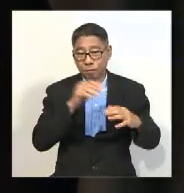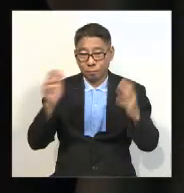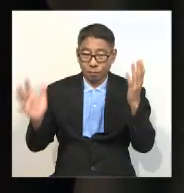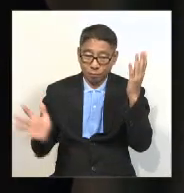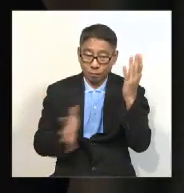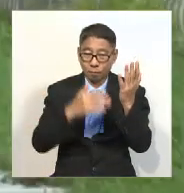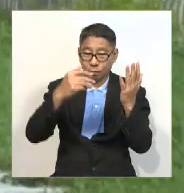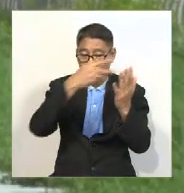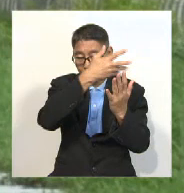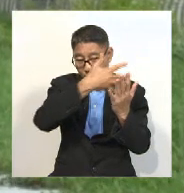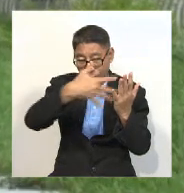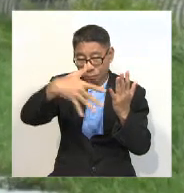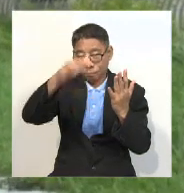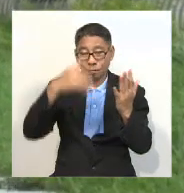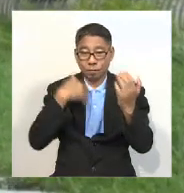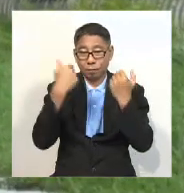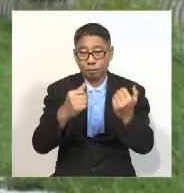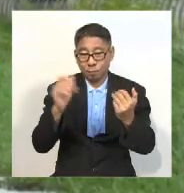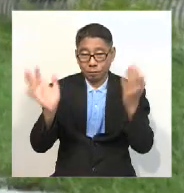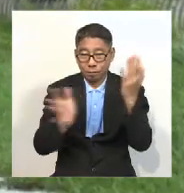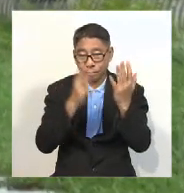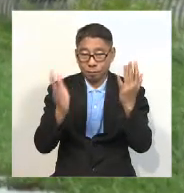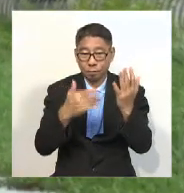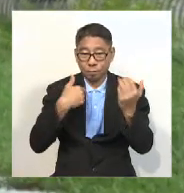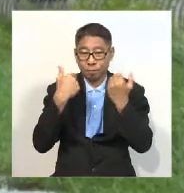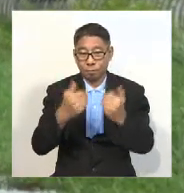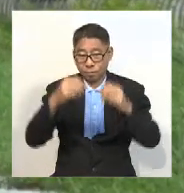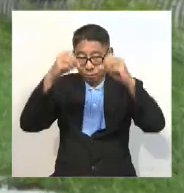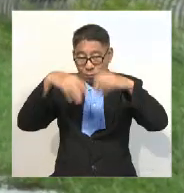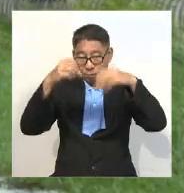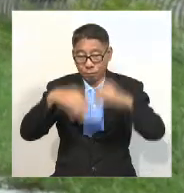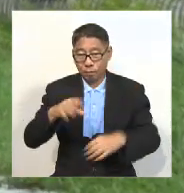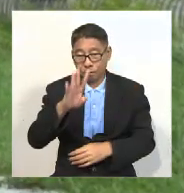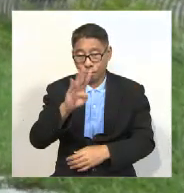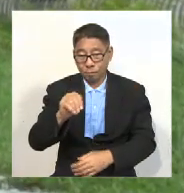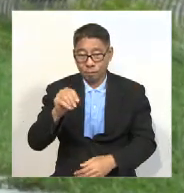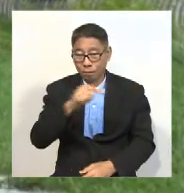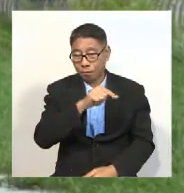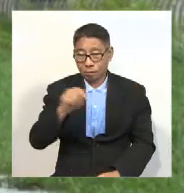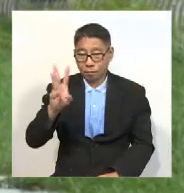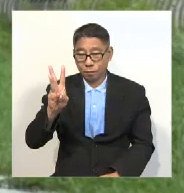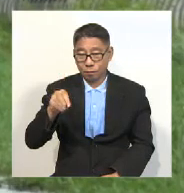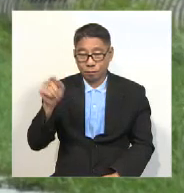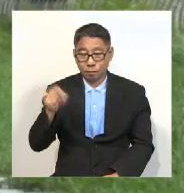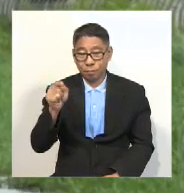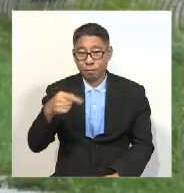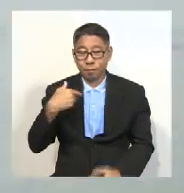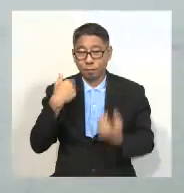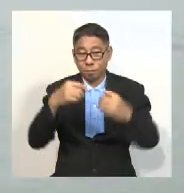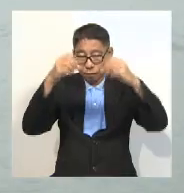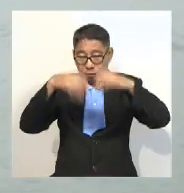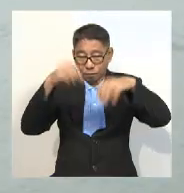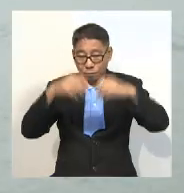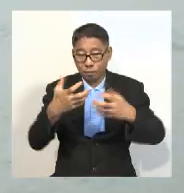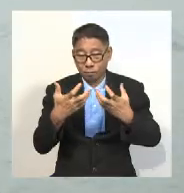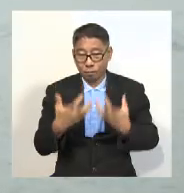สุมที่พัดผ่านแล้วก็เฝ้าระวังพายุโซนร้อนโพดุลซึ่งจะมีฝนตกร้อยละ40ถึง60ของพื้นที่และฝนต